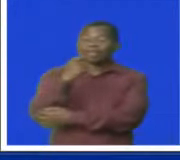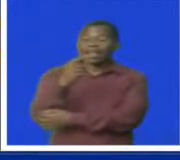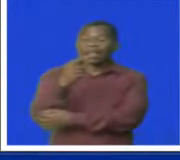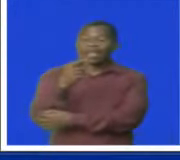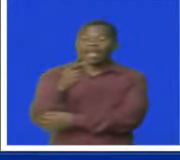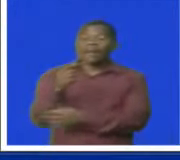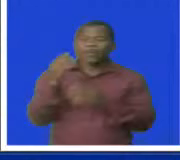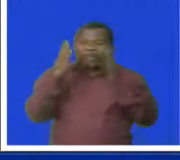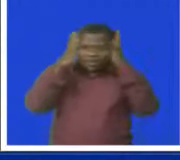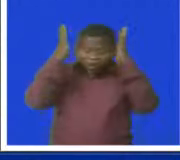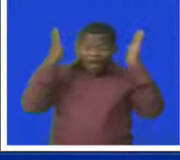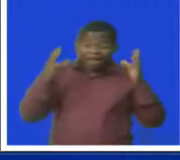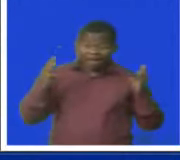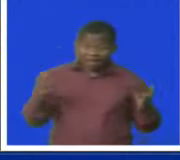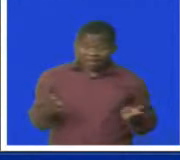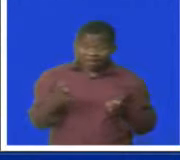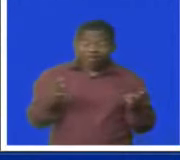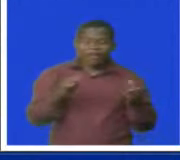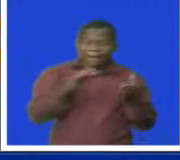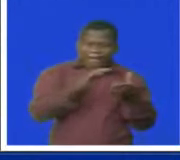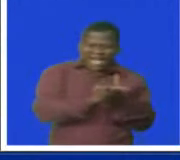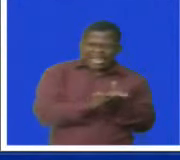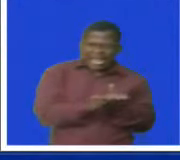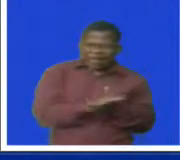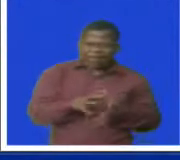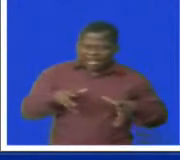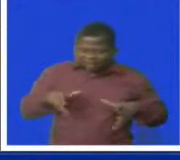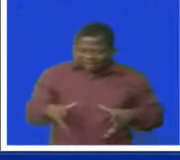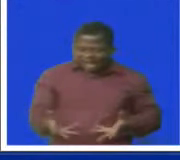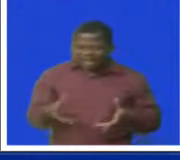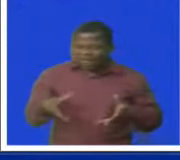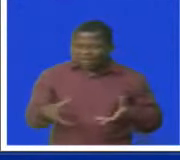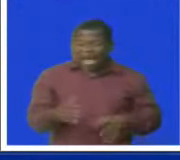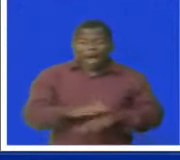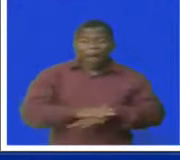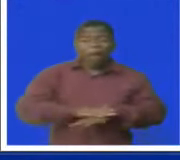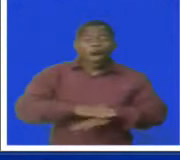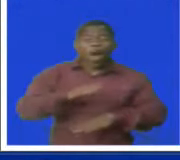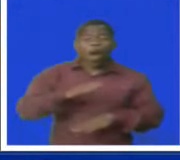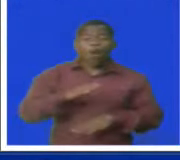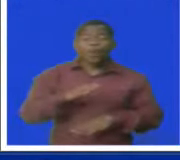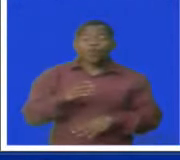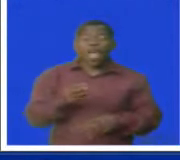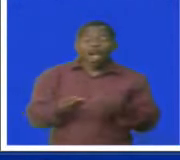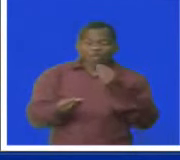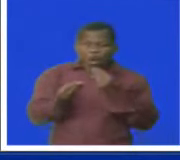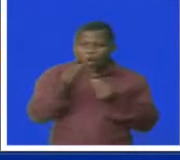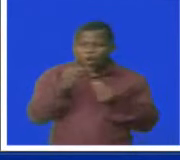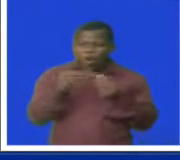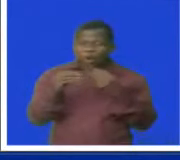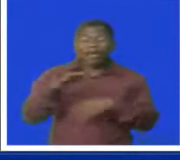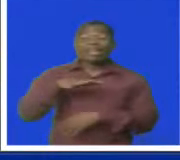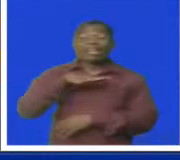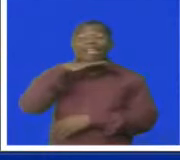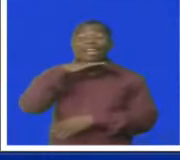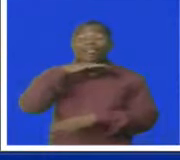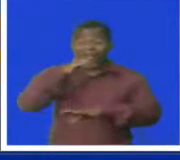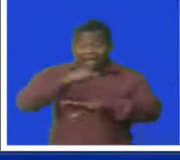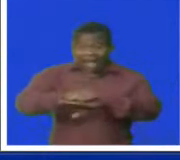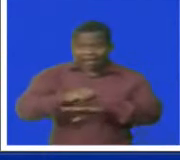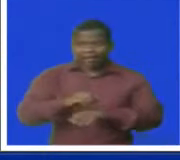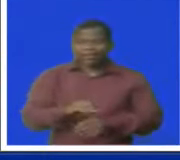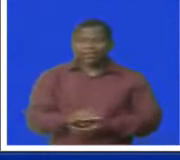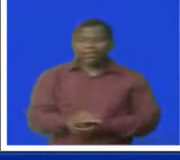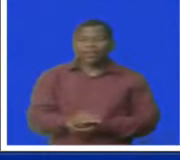ke lingaphila lokwe ikuvete elisukwini lokudla emhlabeni lolugujelwe enkundleni yasemadlangambisi